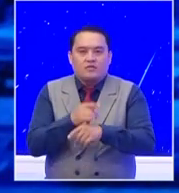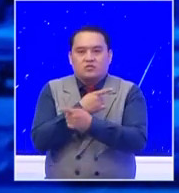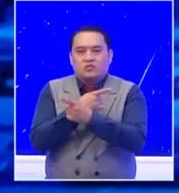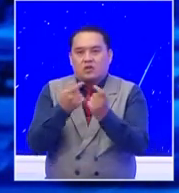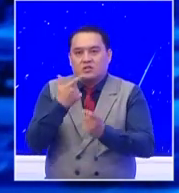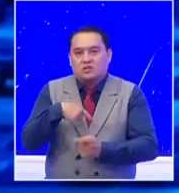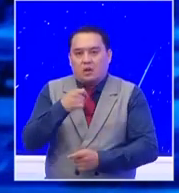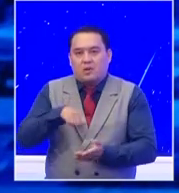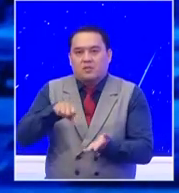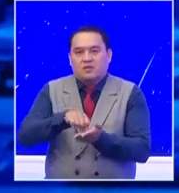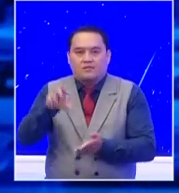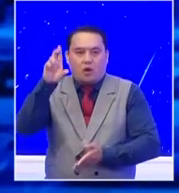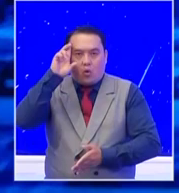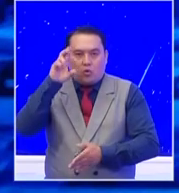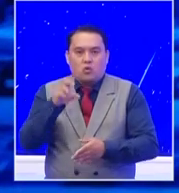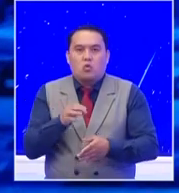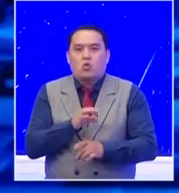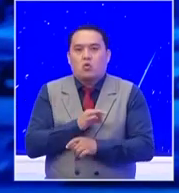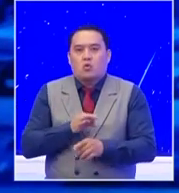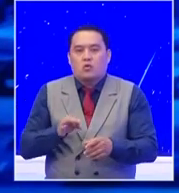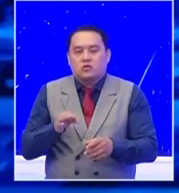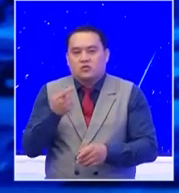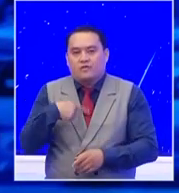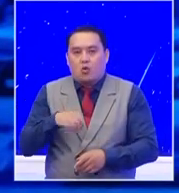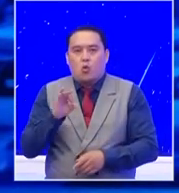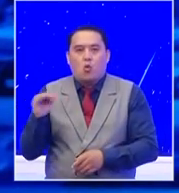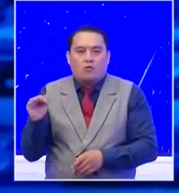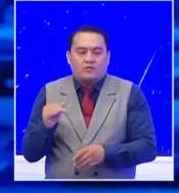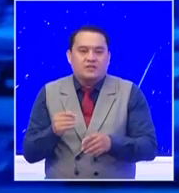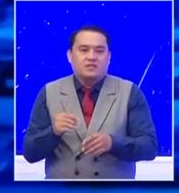сами представители государственного органа на своей официальной